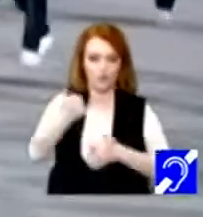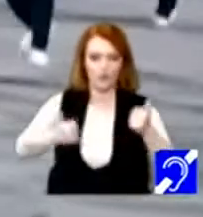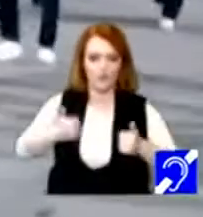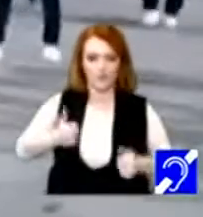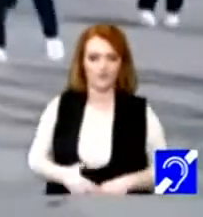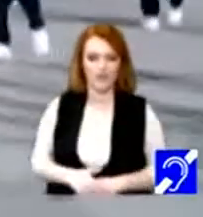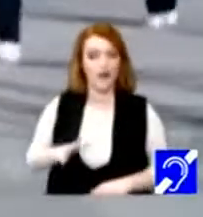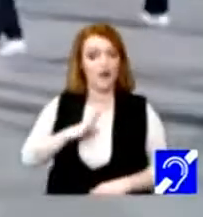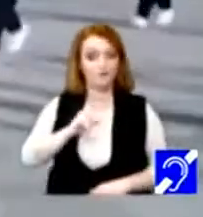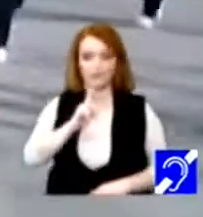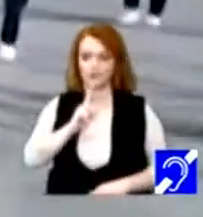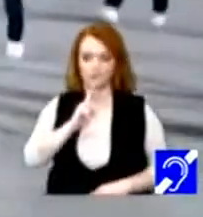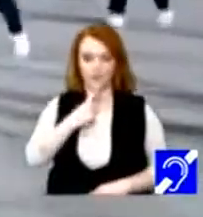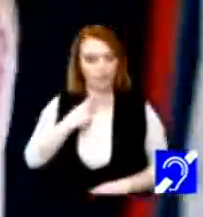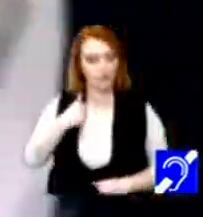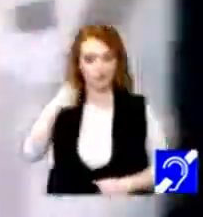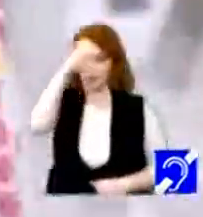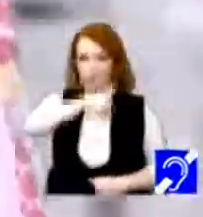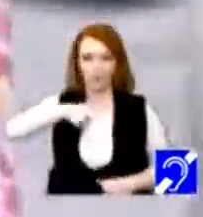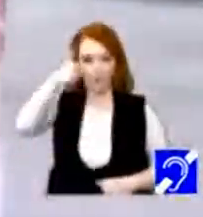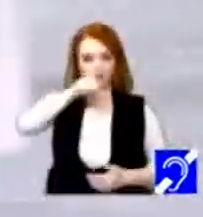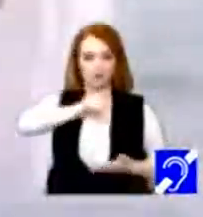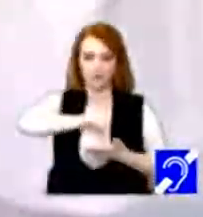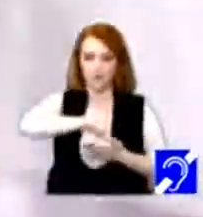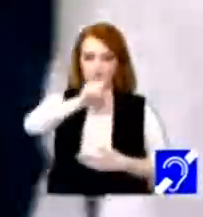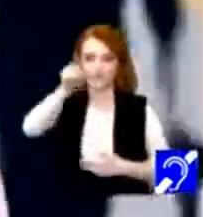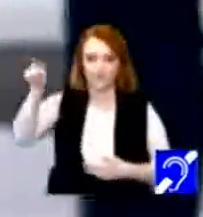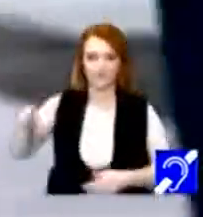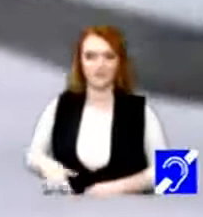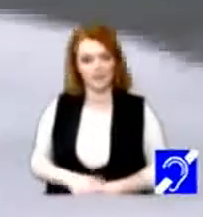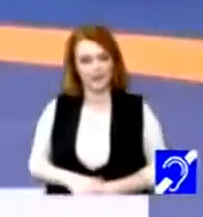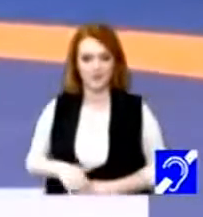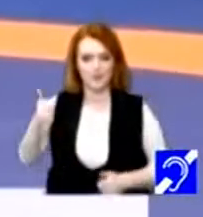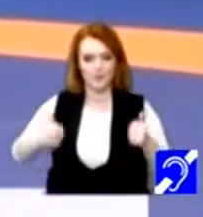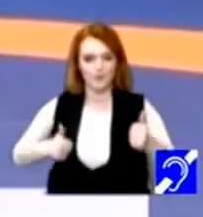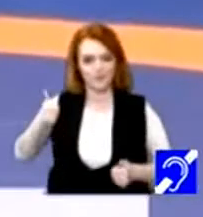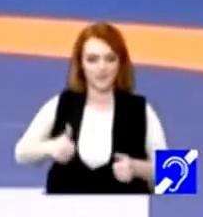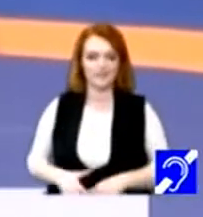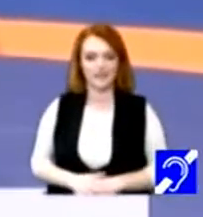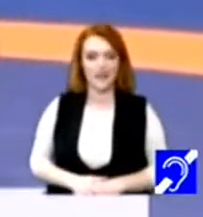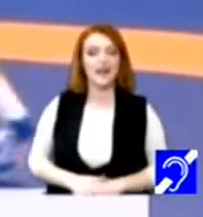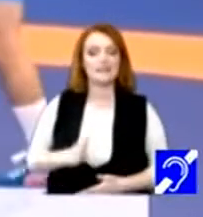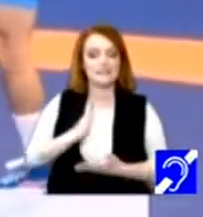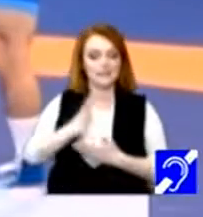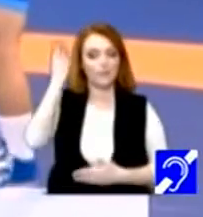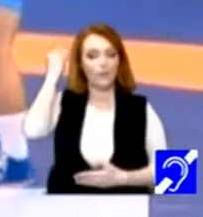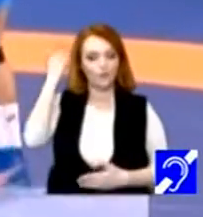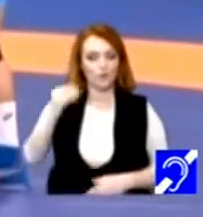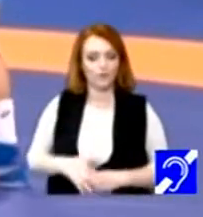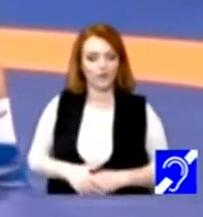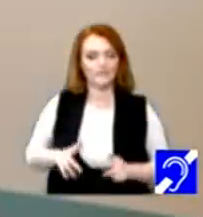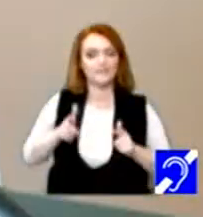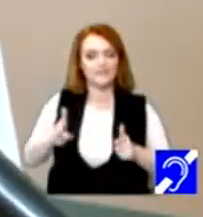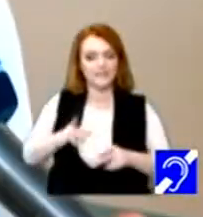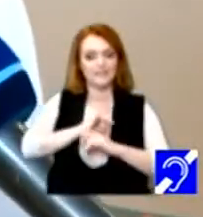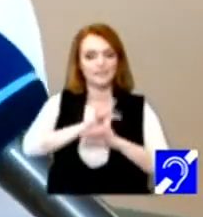După un an în care au muncit din greu la turneele internaționale, unii sportivi basarabeni au intrat în sărbători, însă nu pentru mult